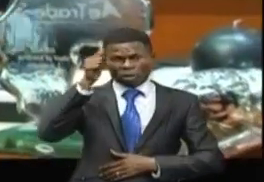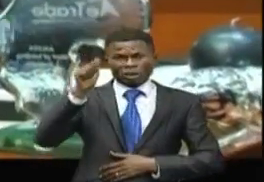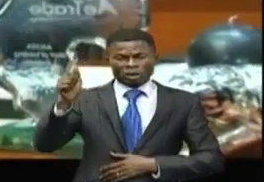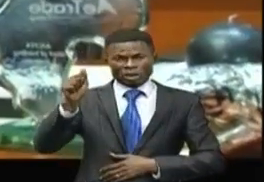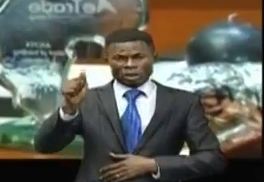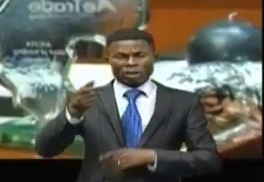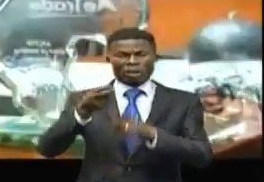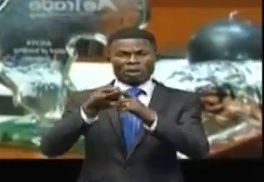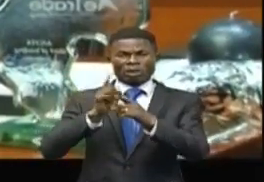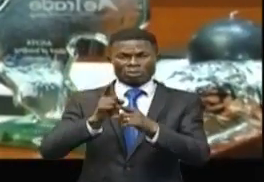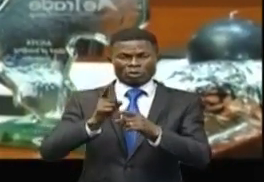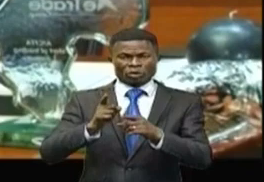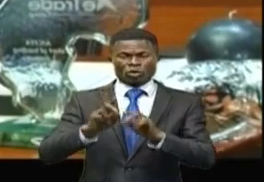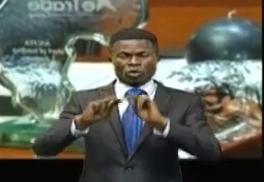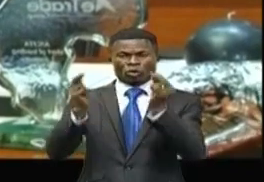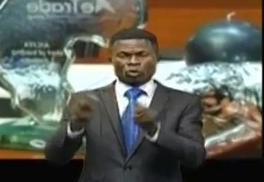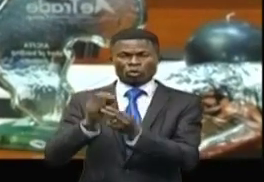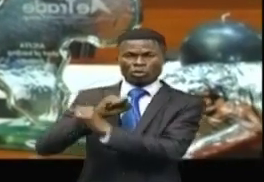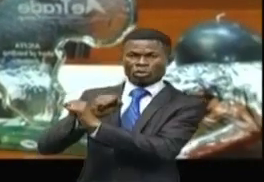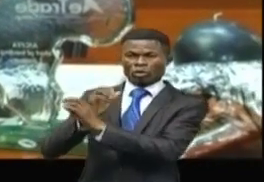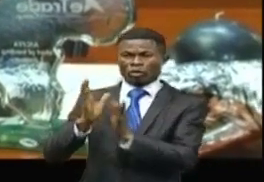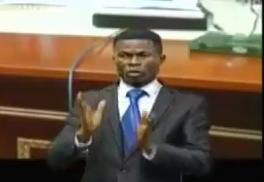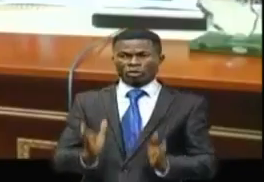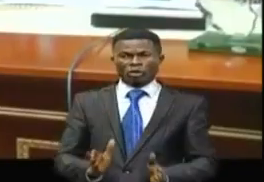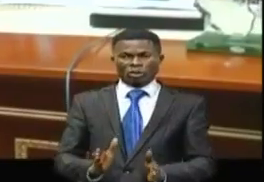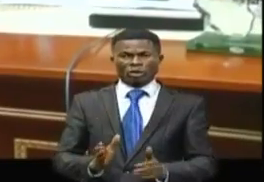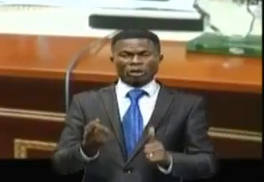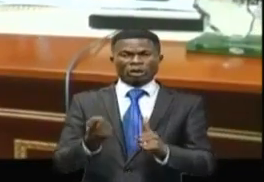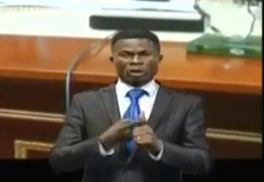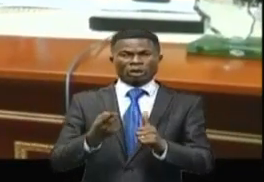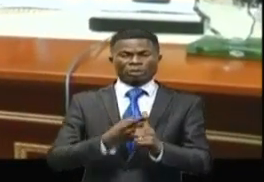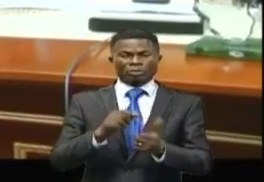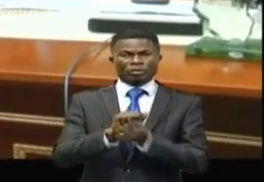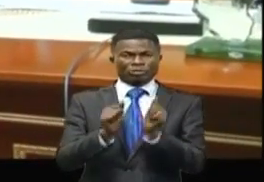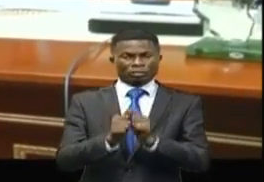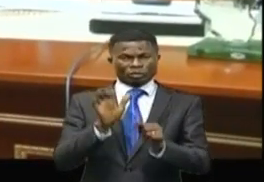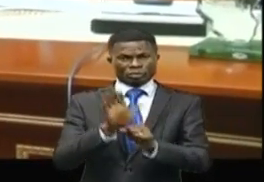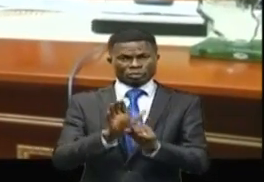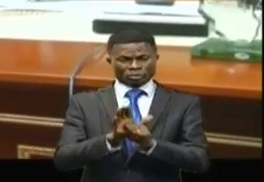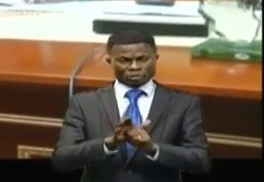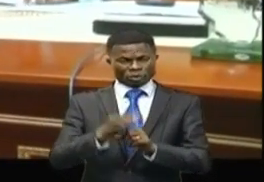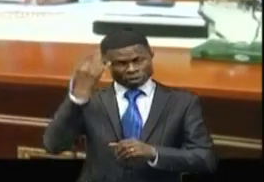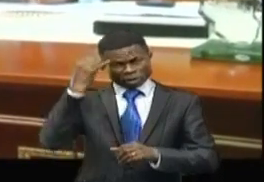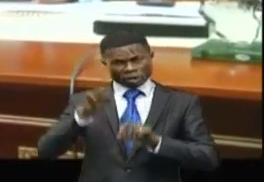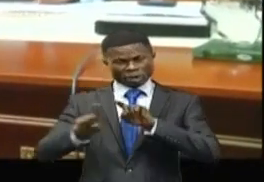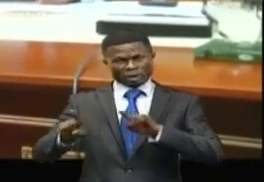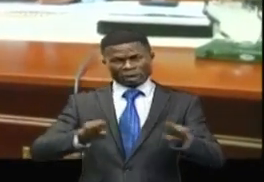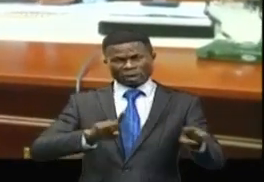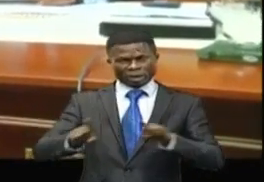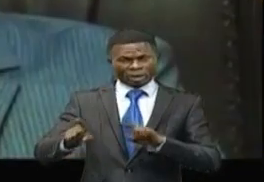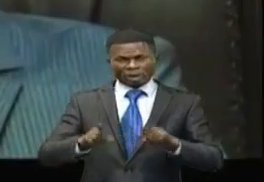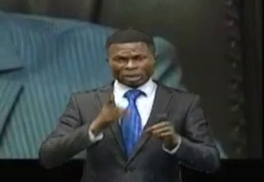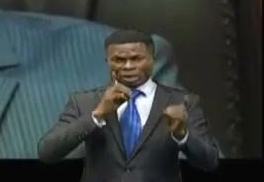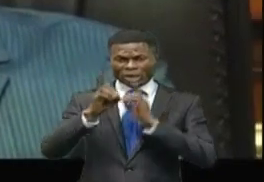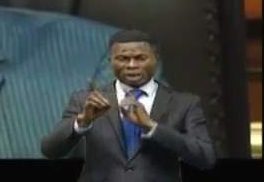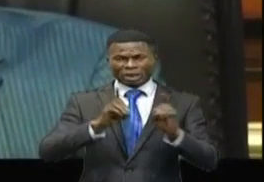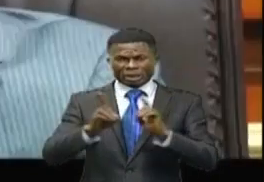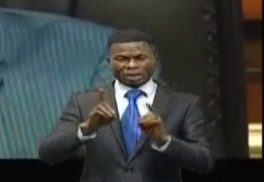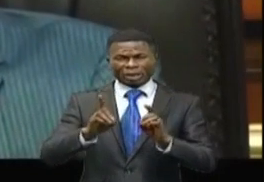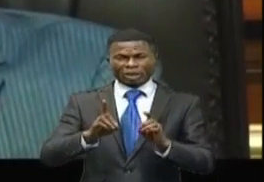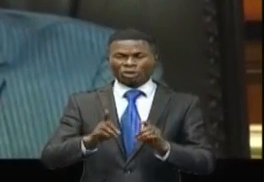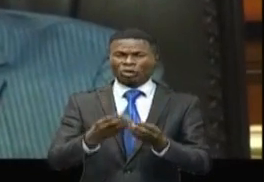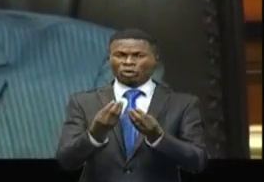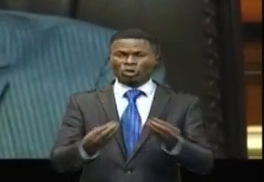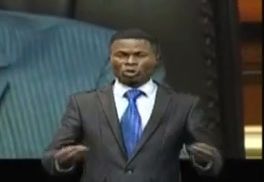par le banc syndical en raison notamment des divergences contre l'excision tout dialogue ou compromis ou à